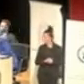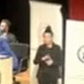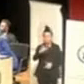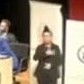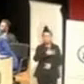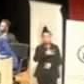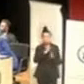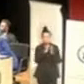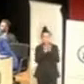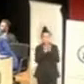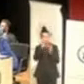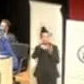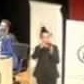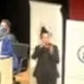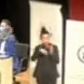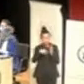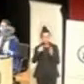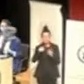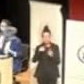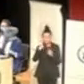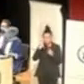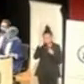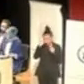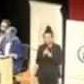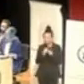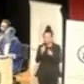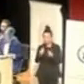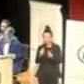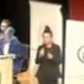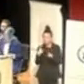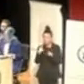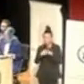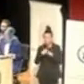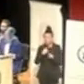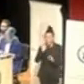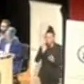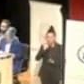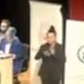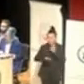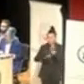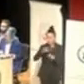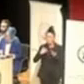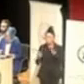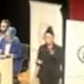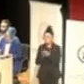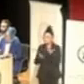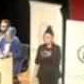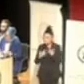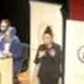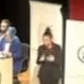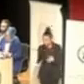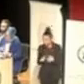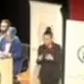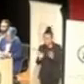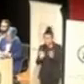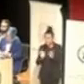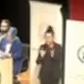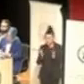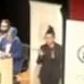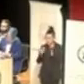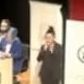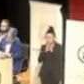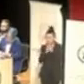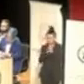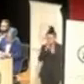Gönüllü okuyuculara da şunu da belirteyim. Biz adım adım hep yanlarındayız fakat okuyuculuğa başladıklarında